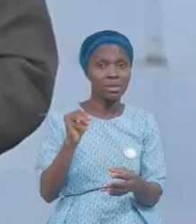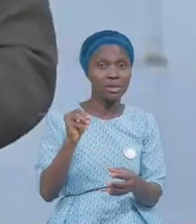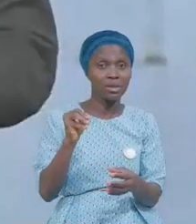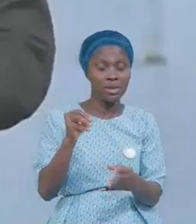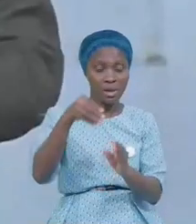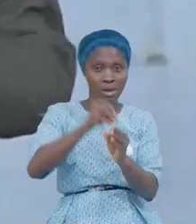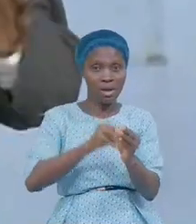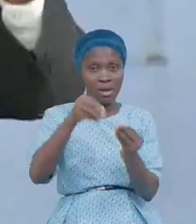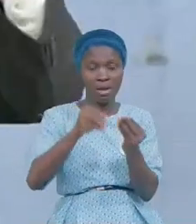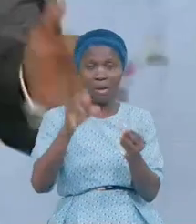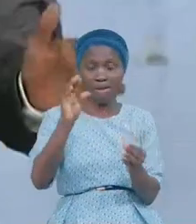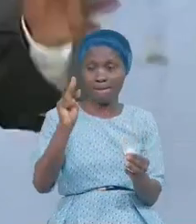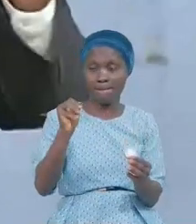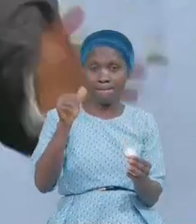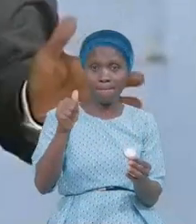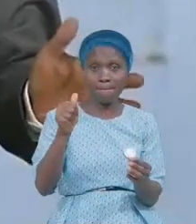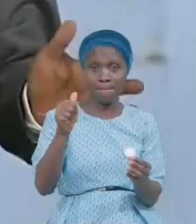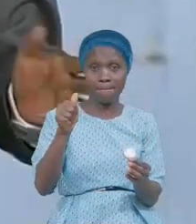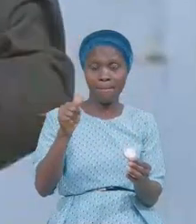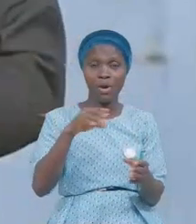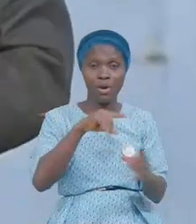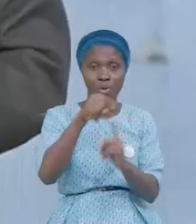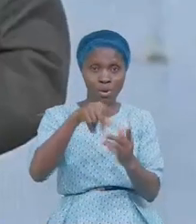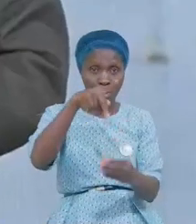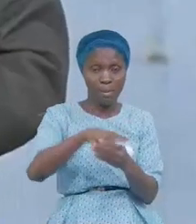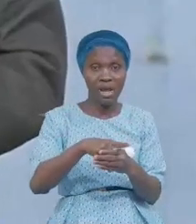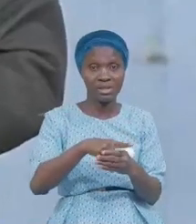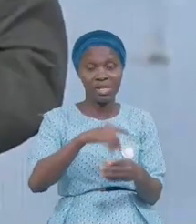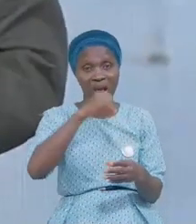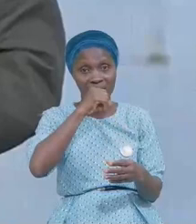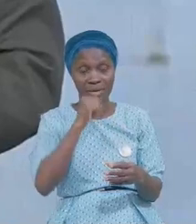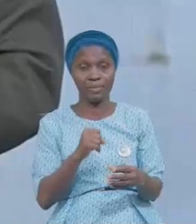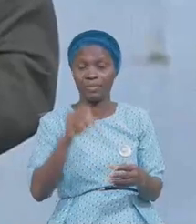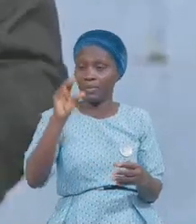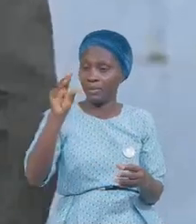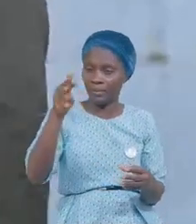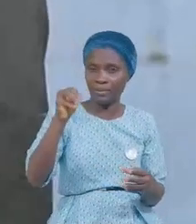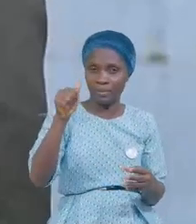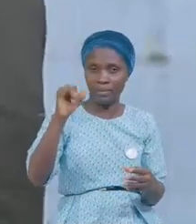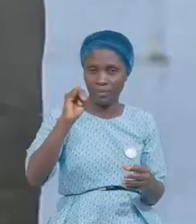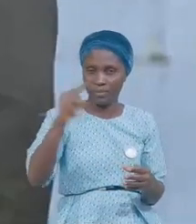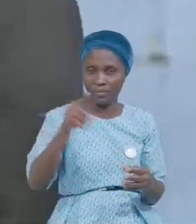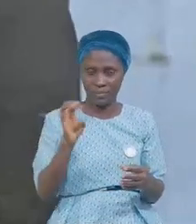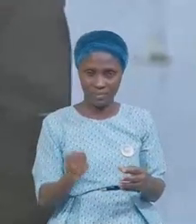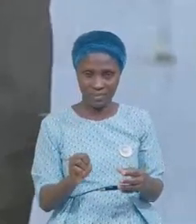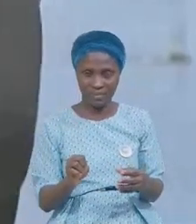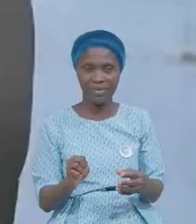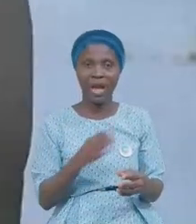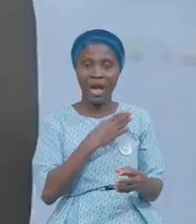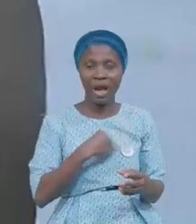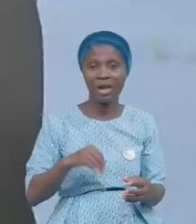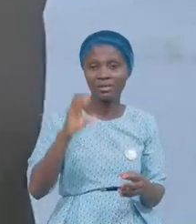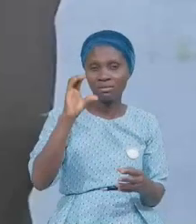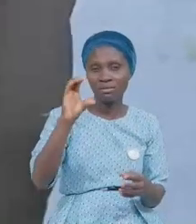ça pousse rapidement. Mais quand c'est coco, l'arbre, ça prend plus de temps. J'ai réalisé